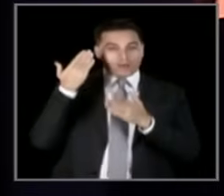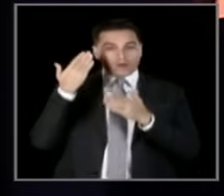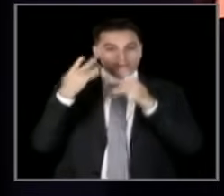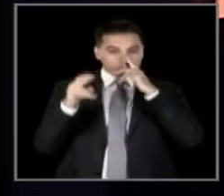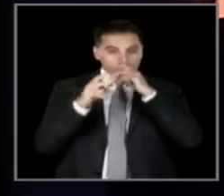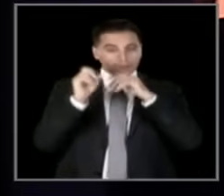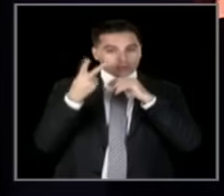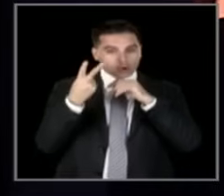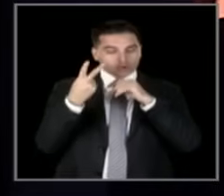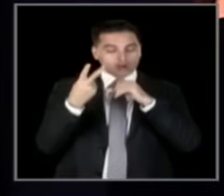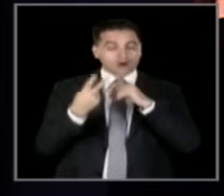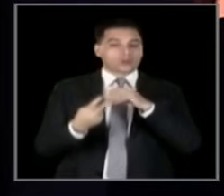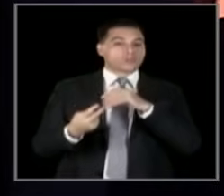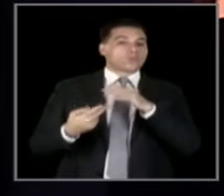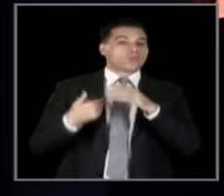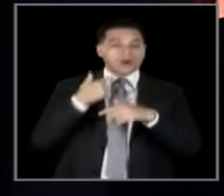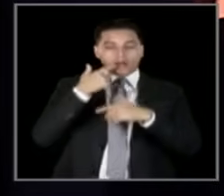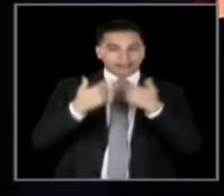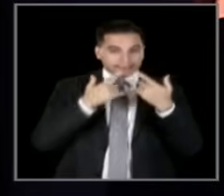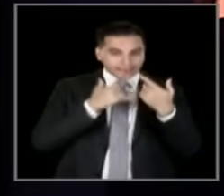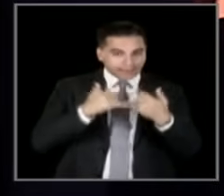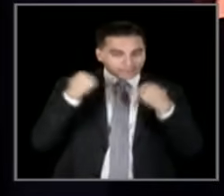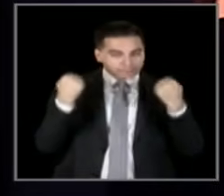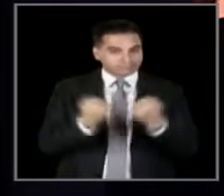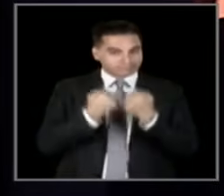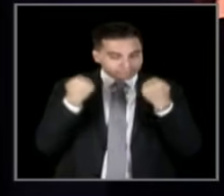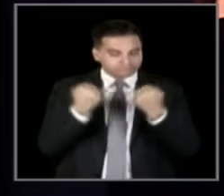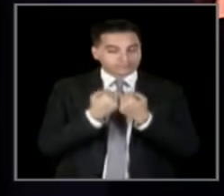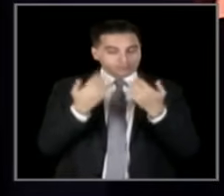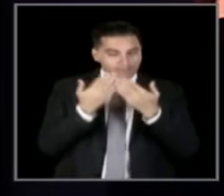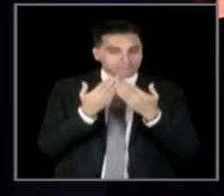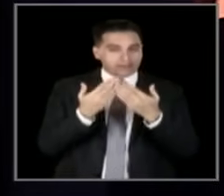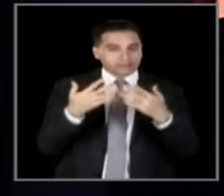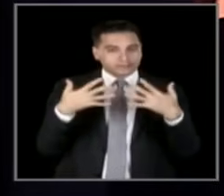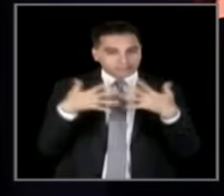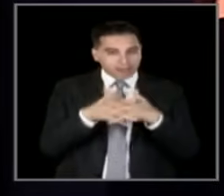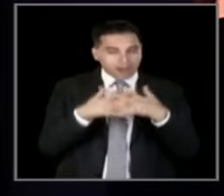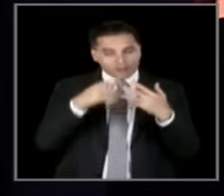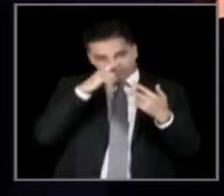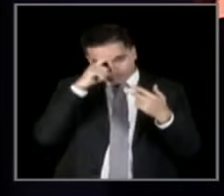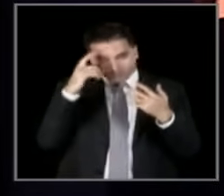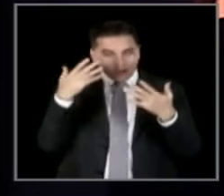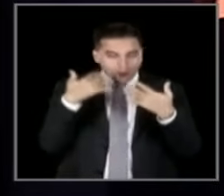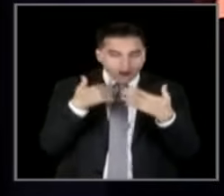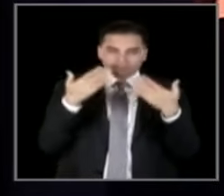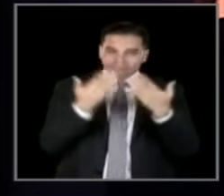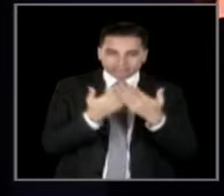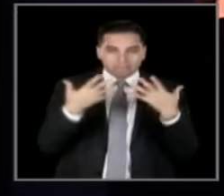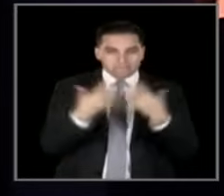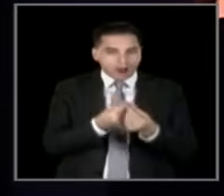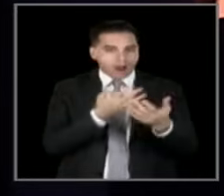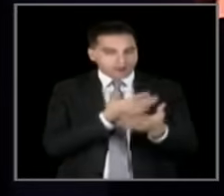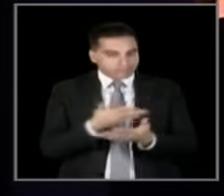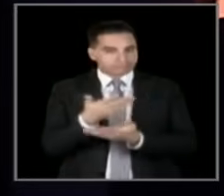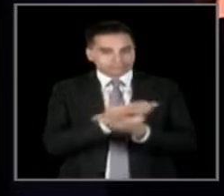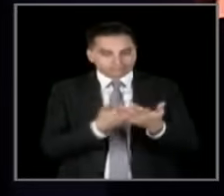12، وكنا دايما بنشتغل مع نفسنا، كنا دايما بنتجمع في الصيف او سواء في الدراسه او في الصيف، فاكيد كنا